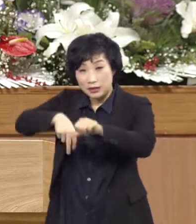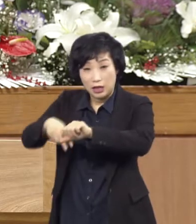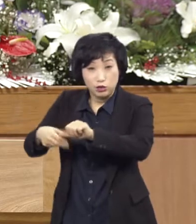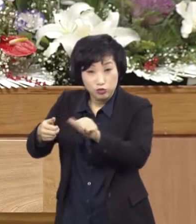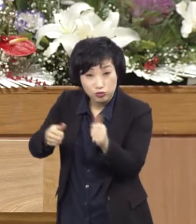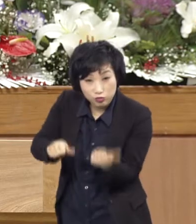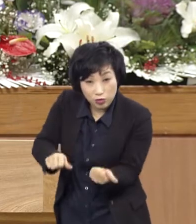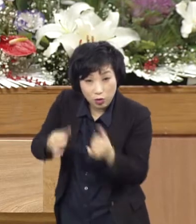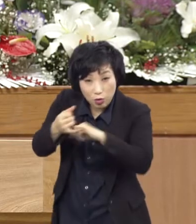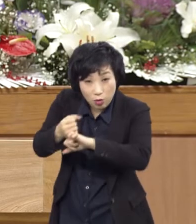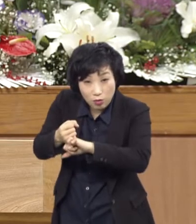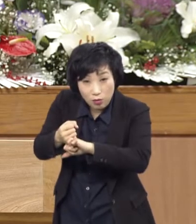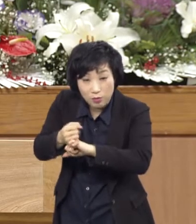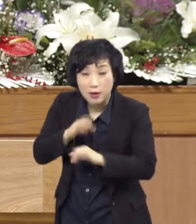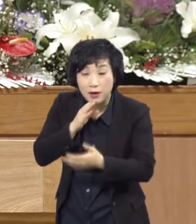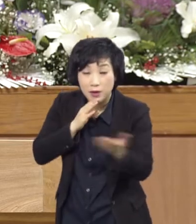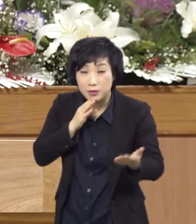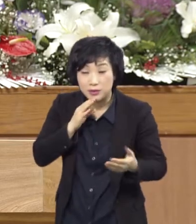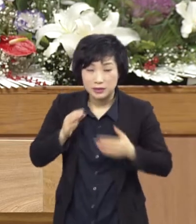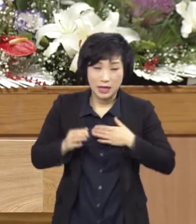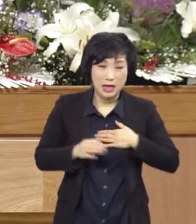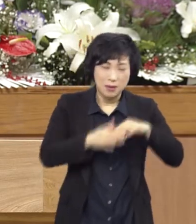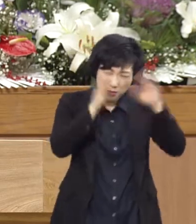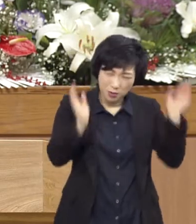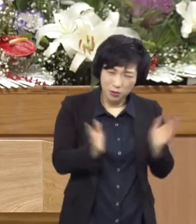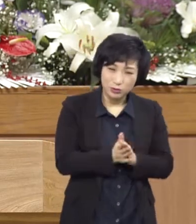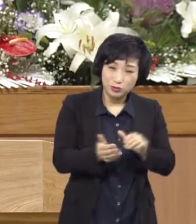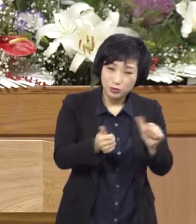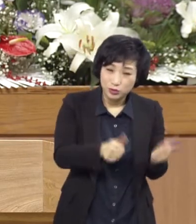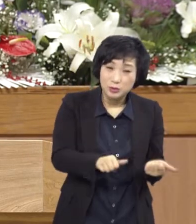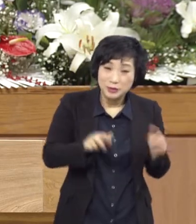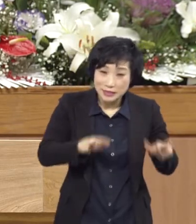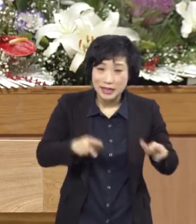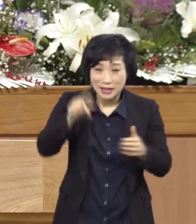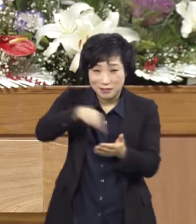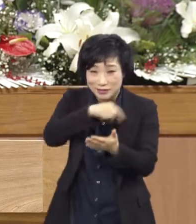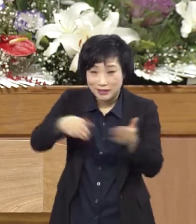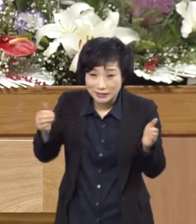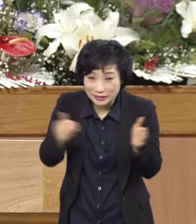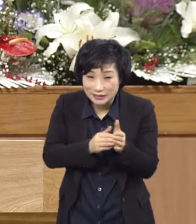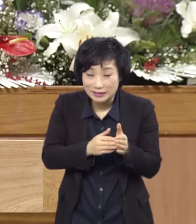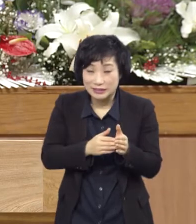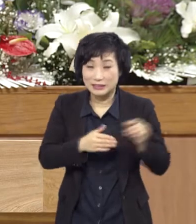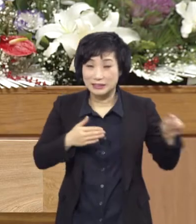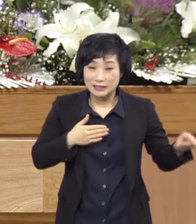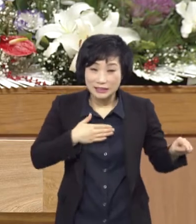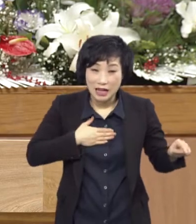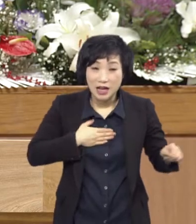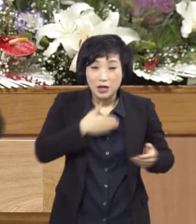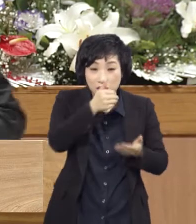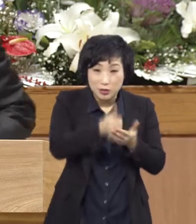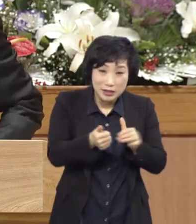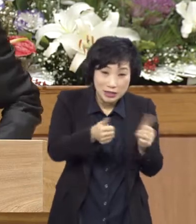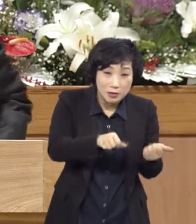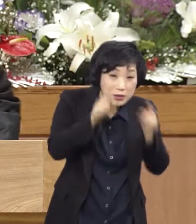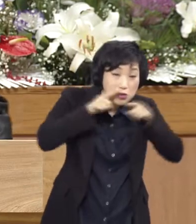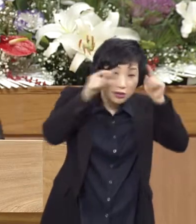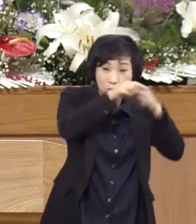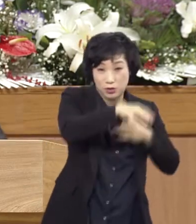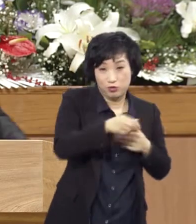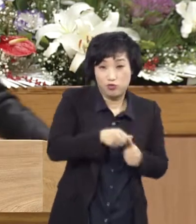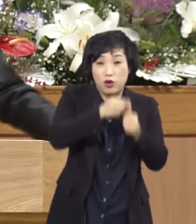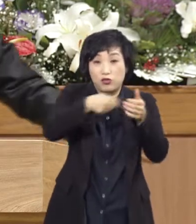죽음의 앞을 딱 갚으시고 나를 죄와 사망과 지옥에서 구원하시려고